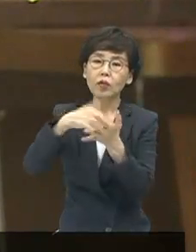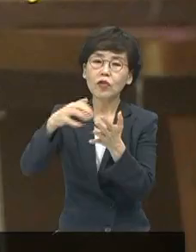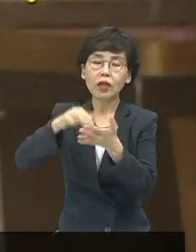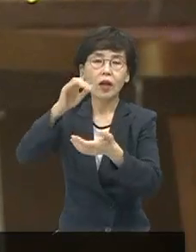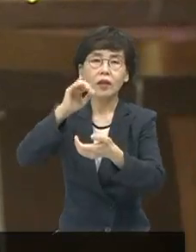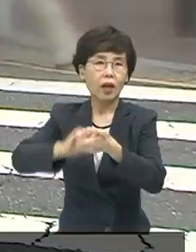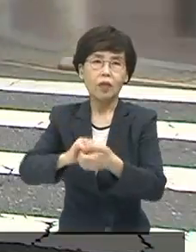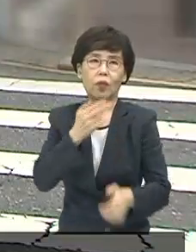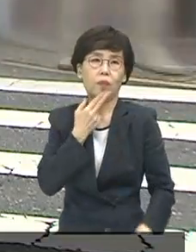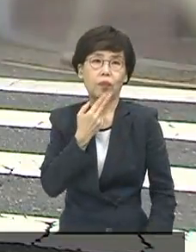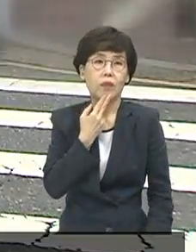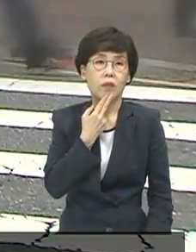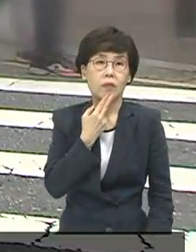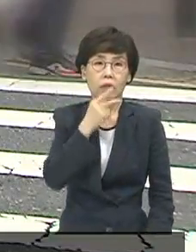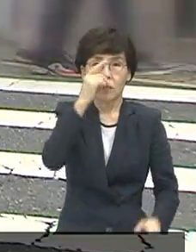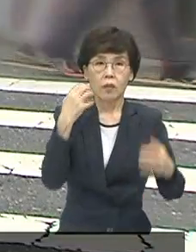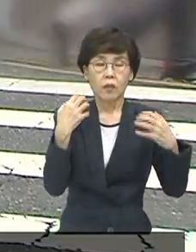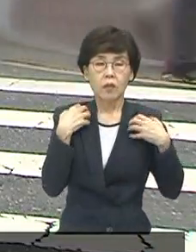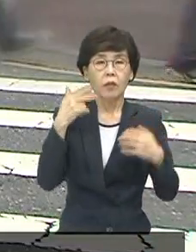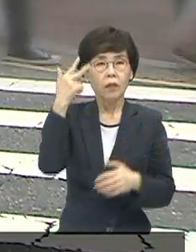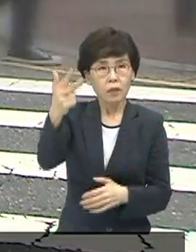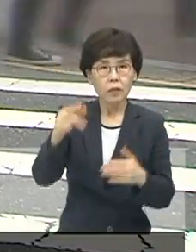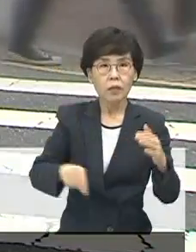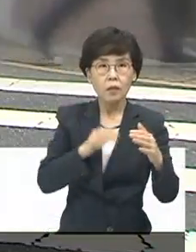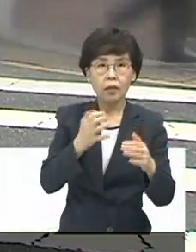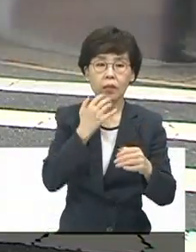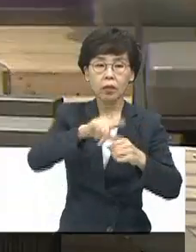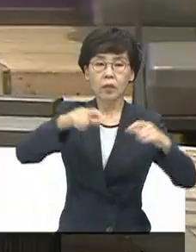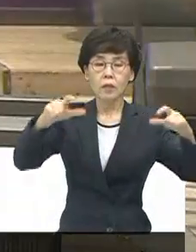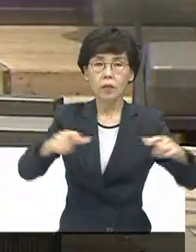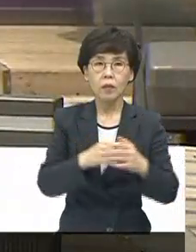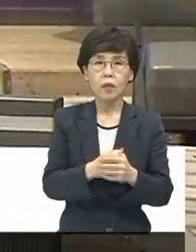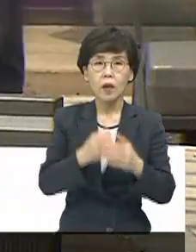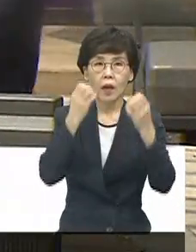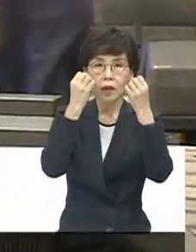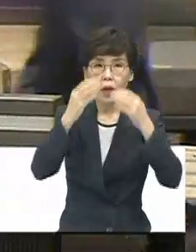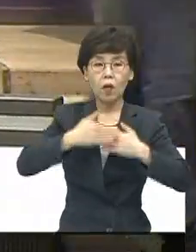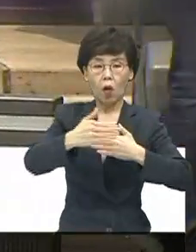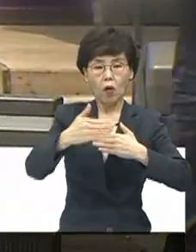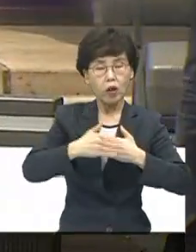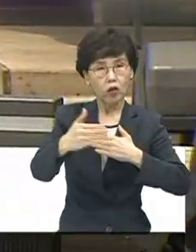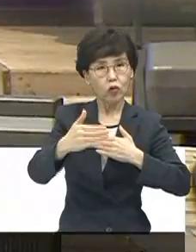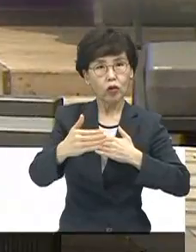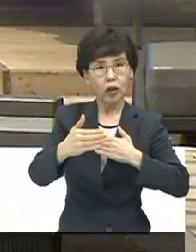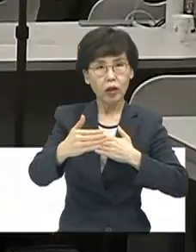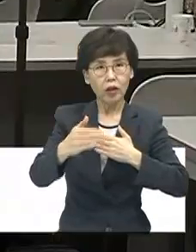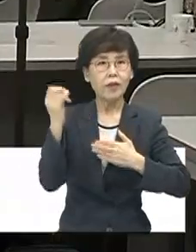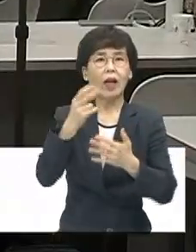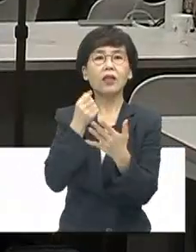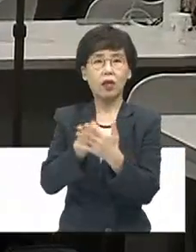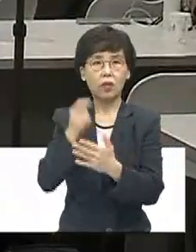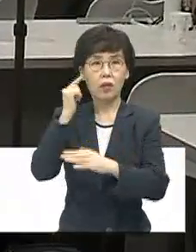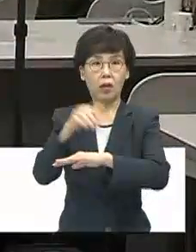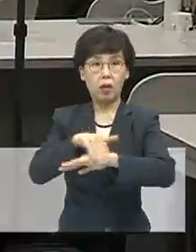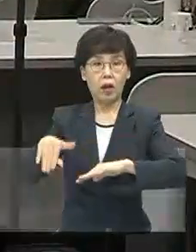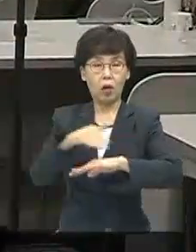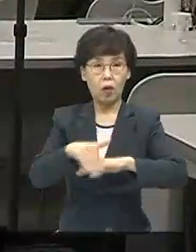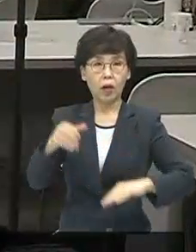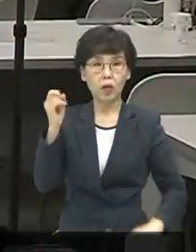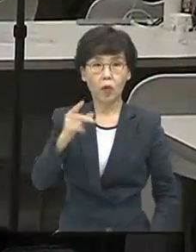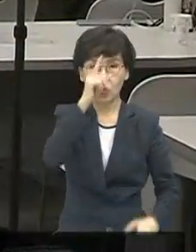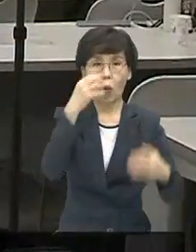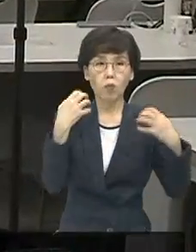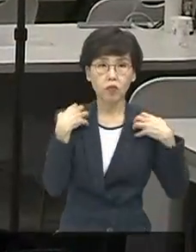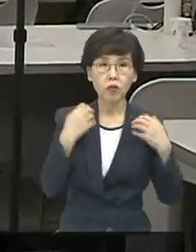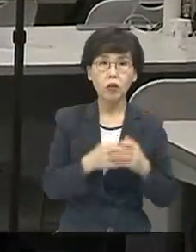사라졌습니다. 정부는 다음 주 중으로 수도권 지역에 새 거리두기 적용 여부를 결정할 방침입니다. 한편 정부는